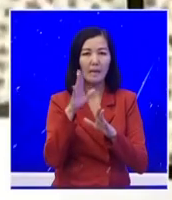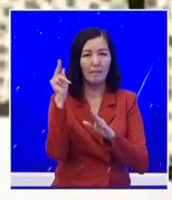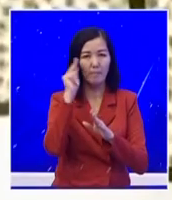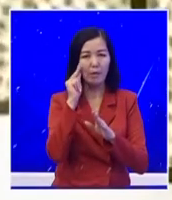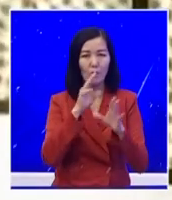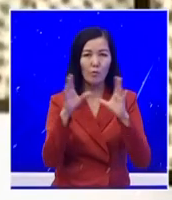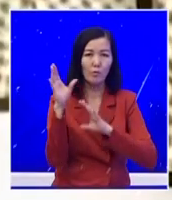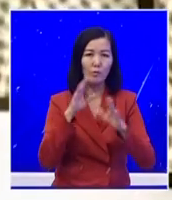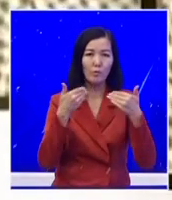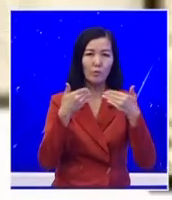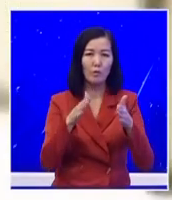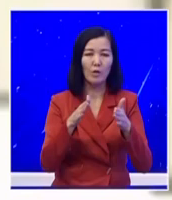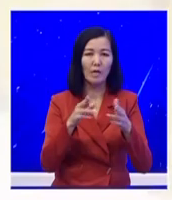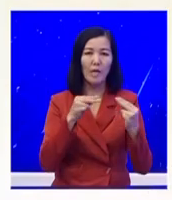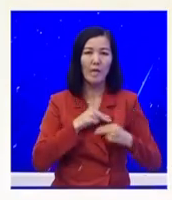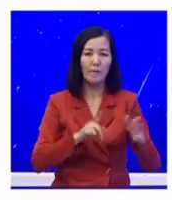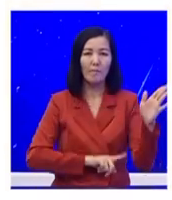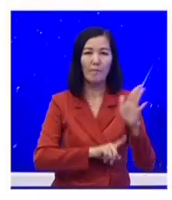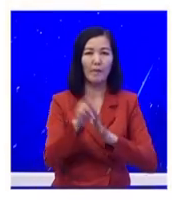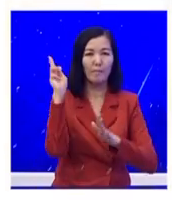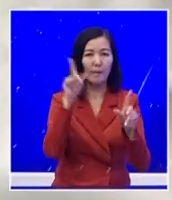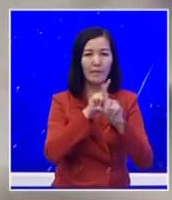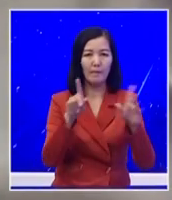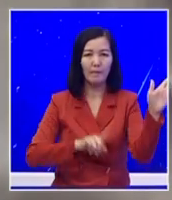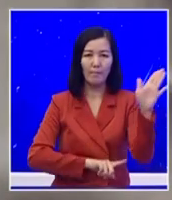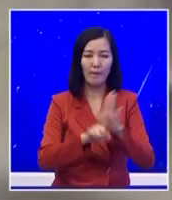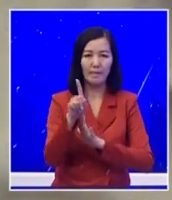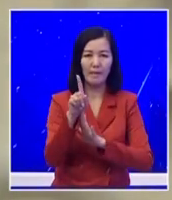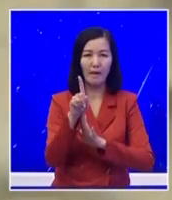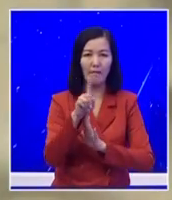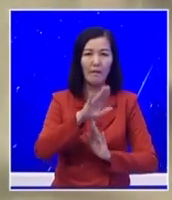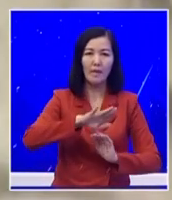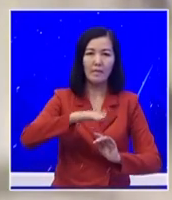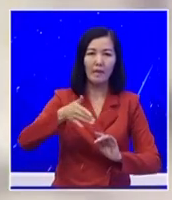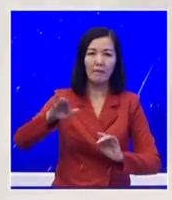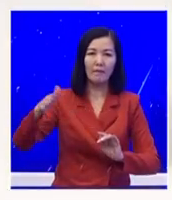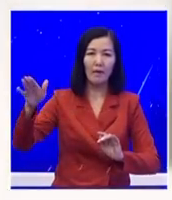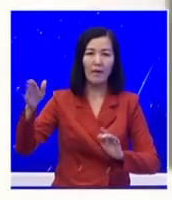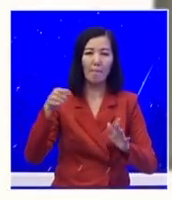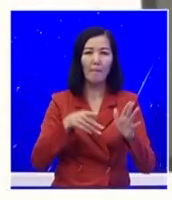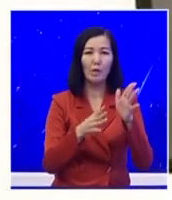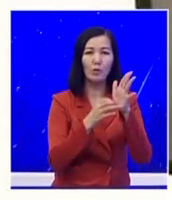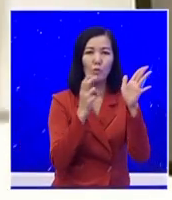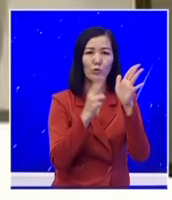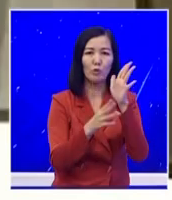еңбек жолын Көрте ауданында Айдарлы орта мектебінде бастаған, өсудің сан санатынан өткен.